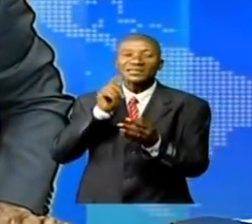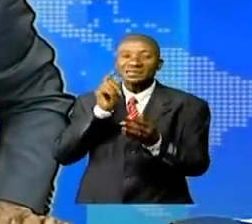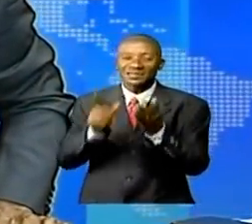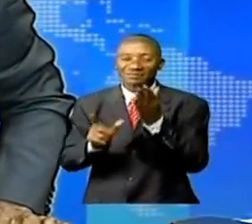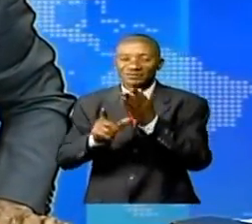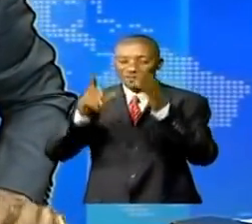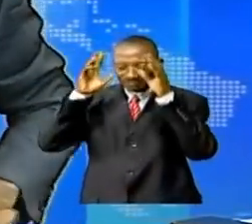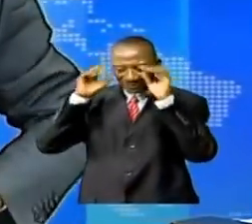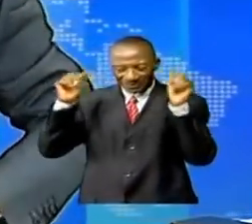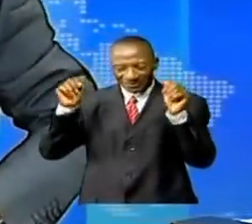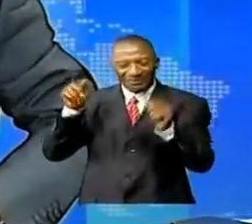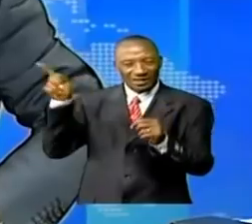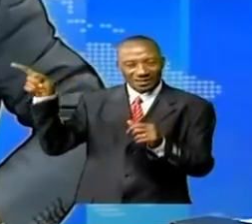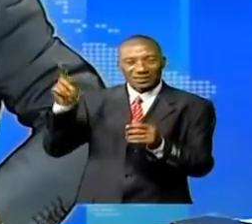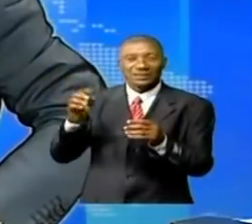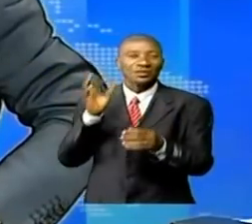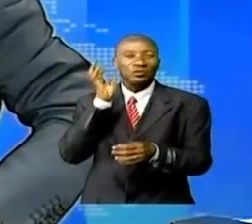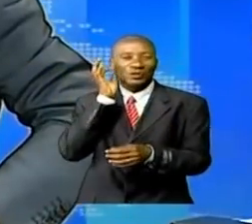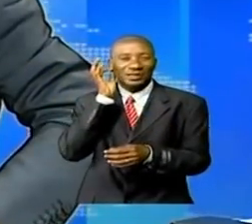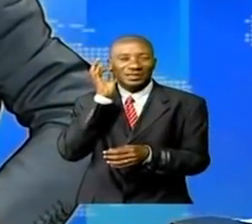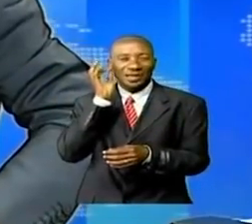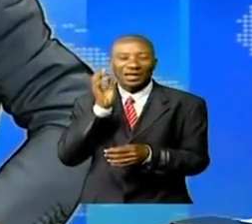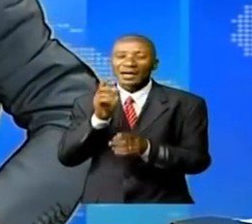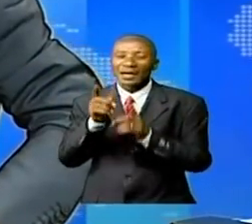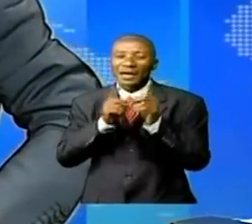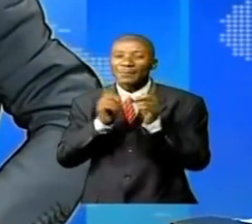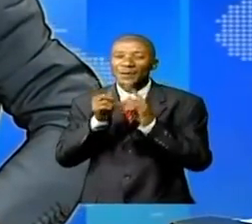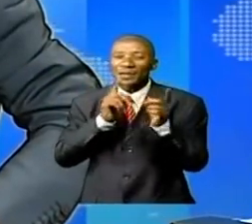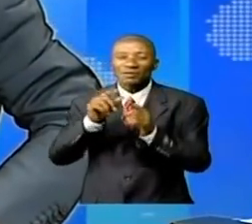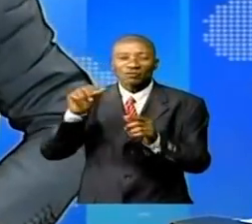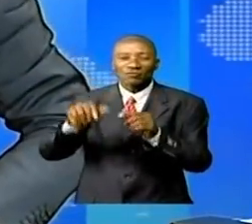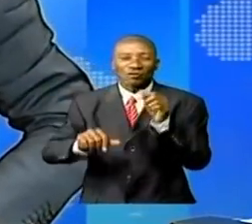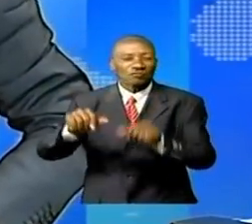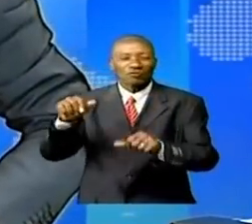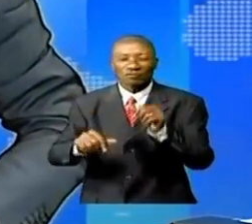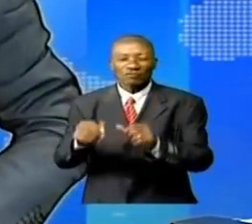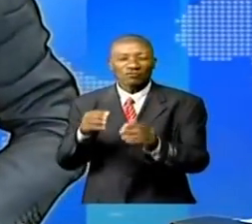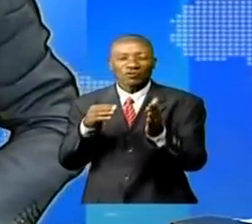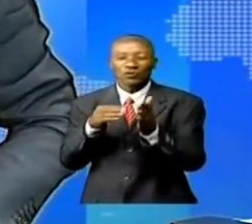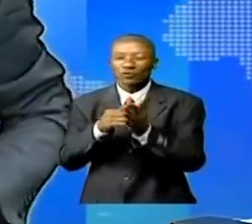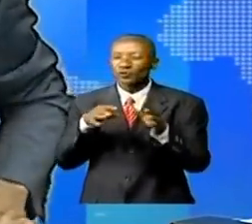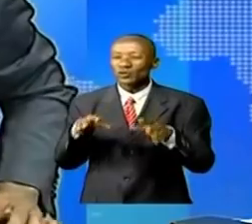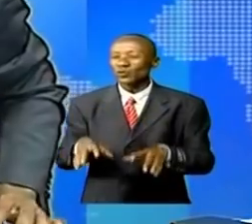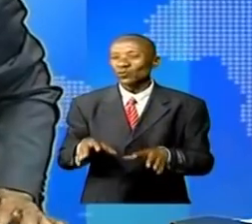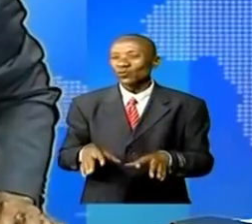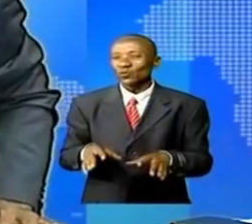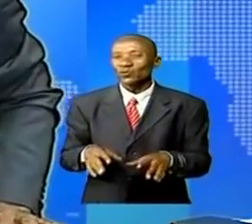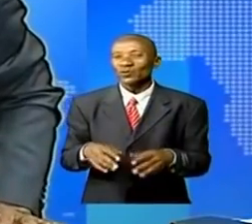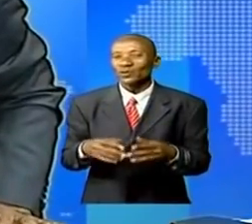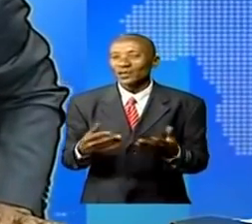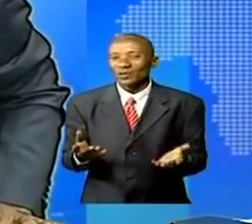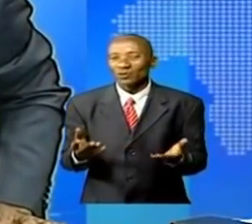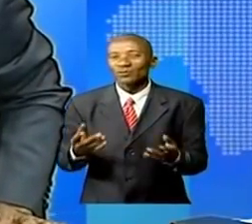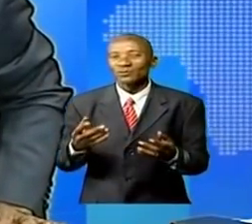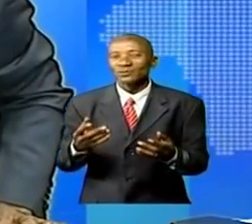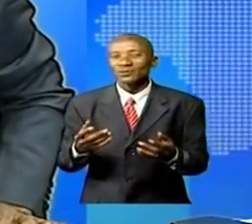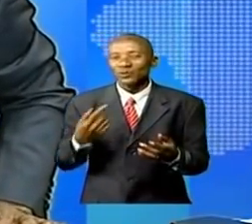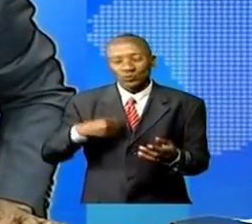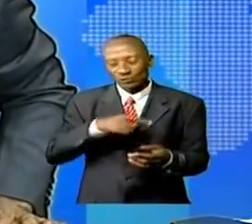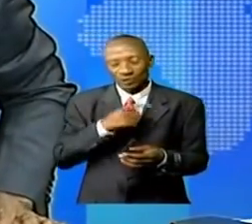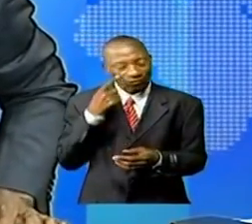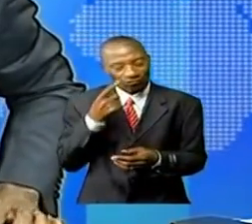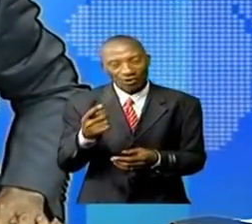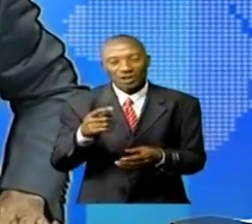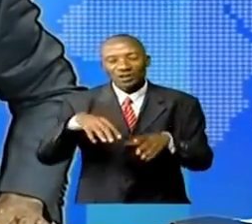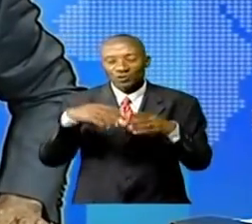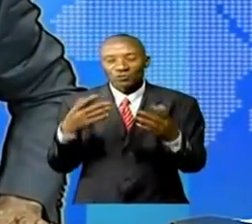Kenya. En fin de journée, l'acteur politique a fini par présenter ses excuses. On revient sur ce reportage des Doris Mosso